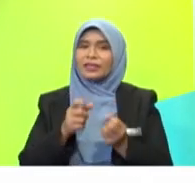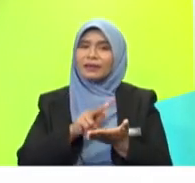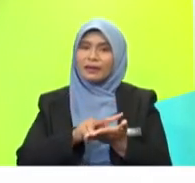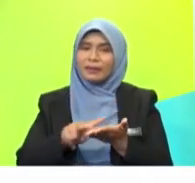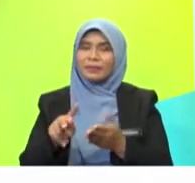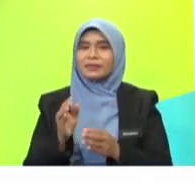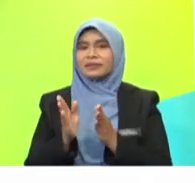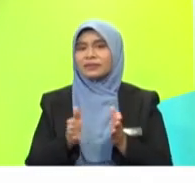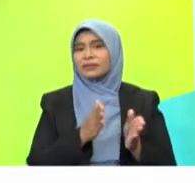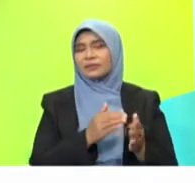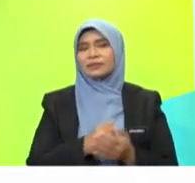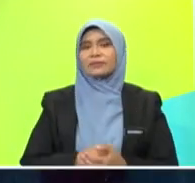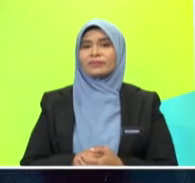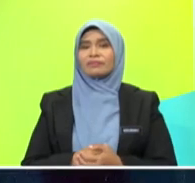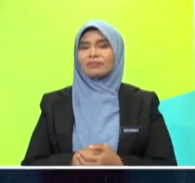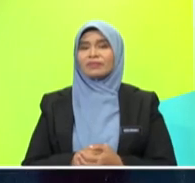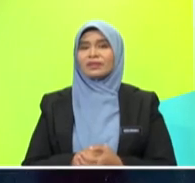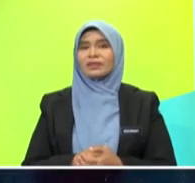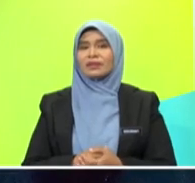lagi satu Buatlah